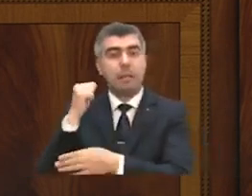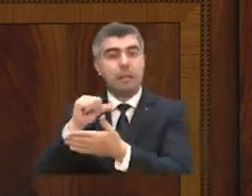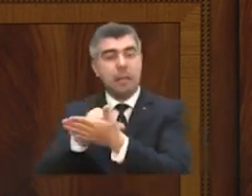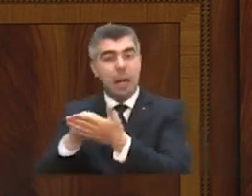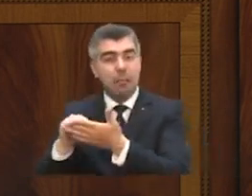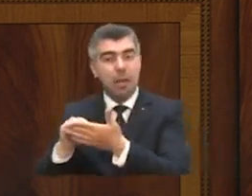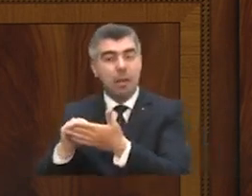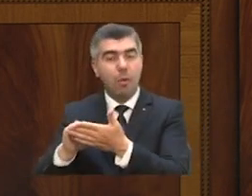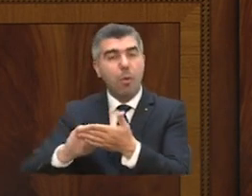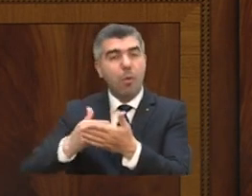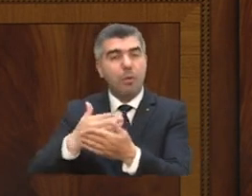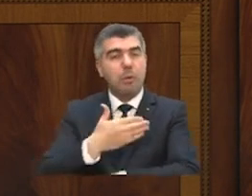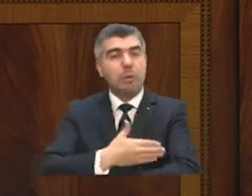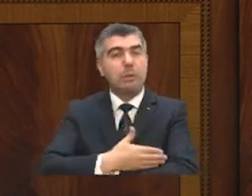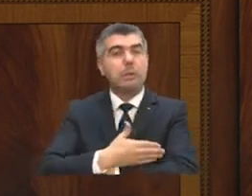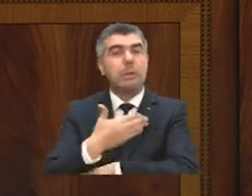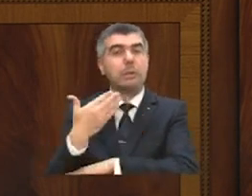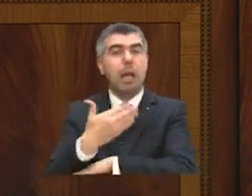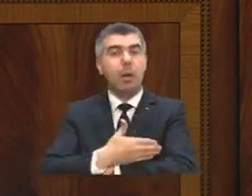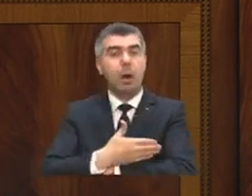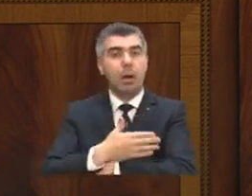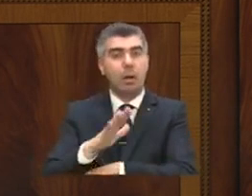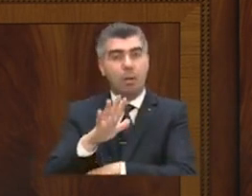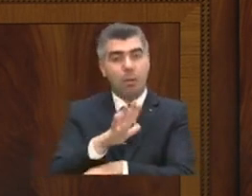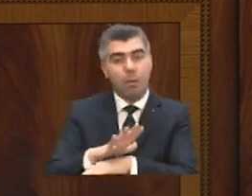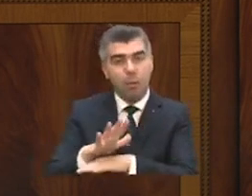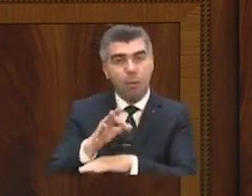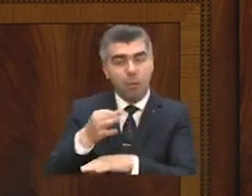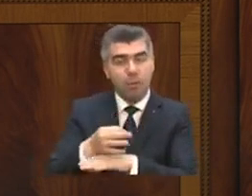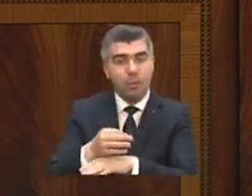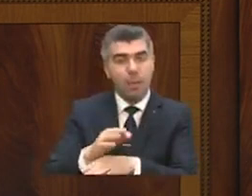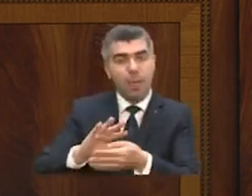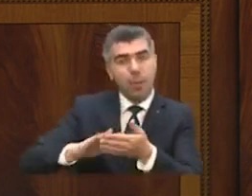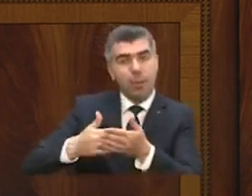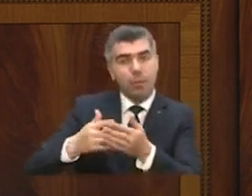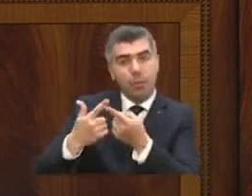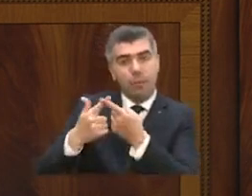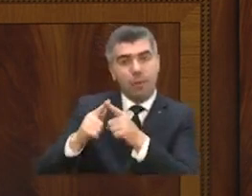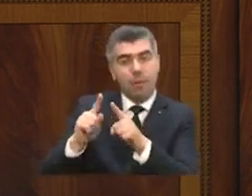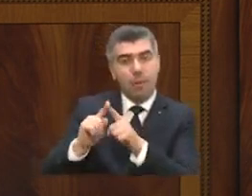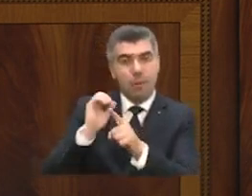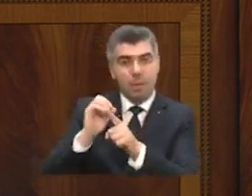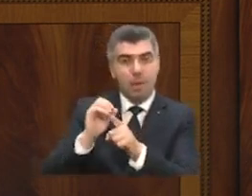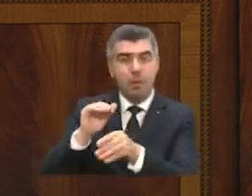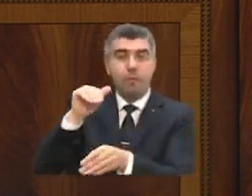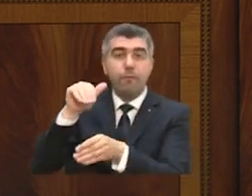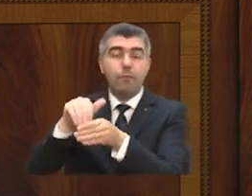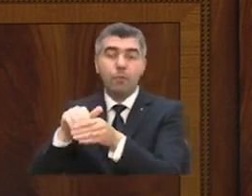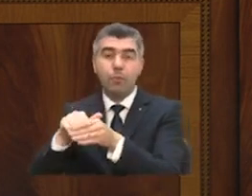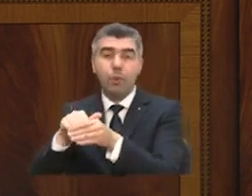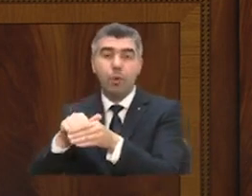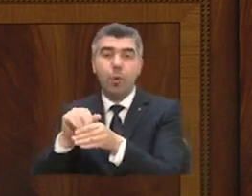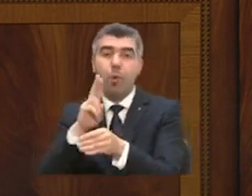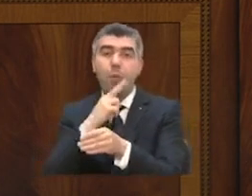والجمركية اللازمة وتطوير التمويلات المبتكرة والتدبير النشيط للمحفظة العمومية